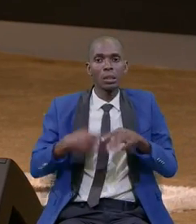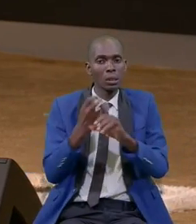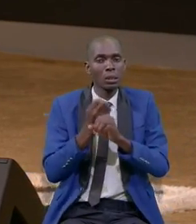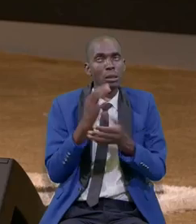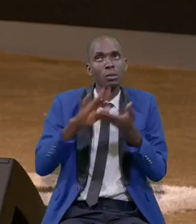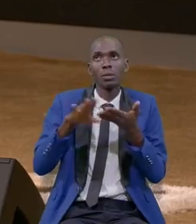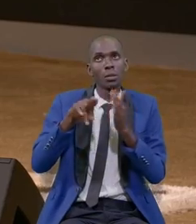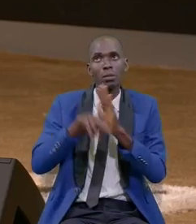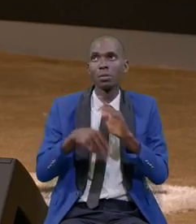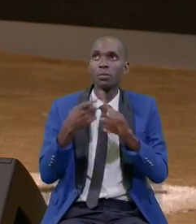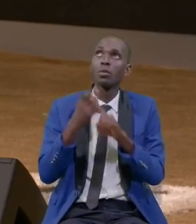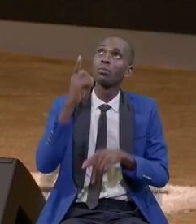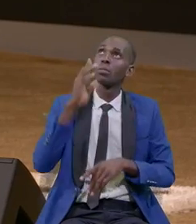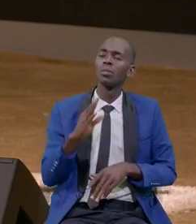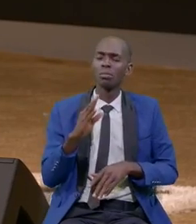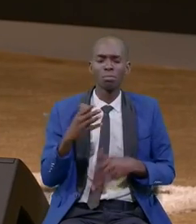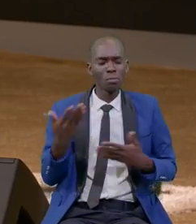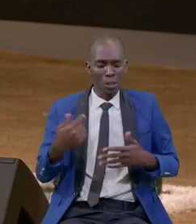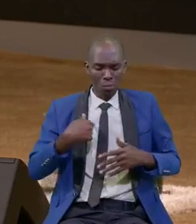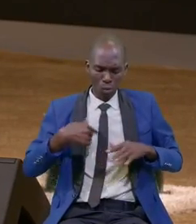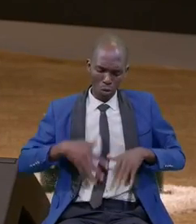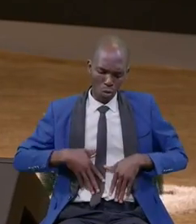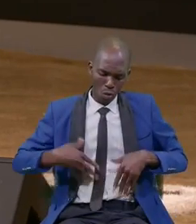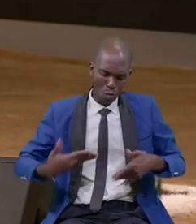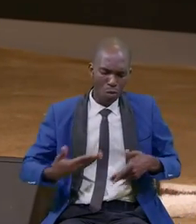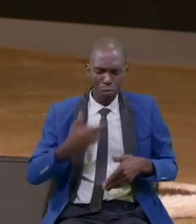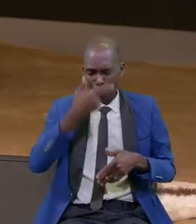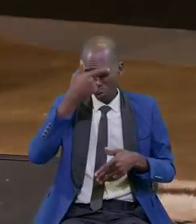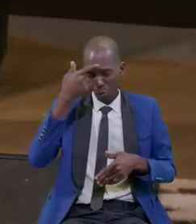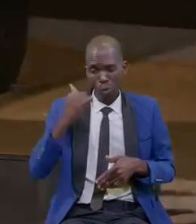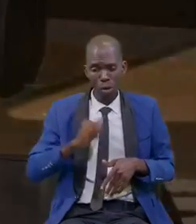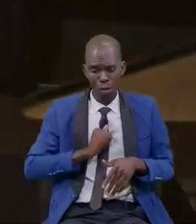pas pardonné. Je confesse avec l'objectif